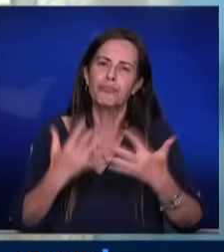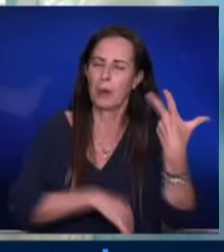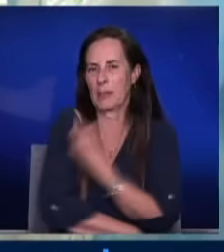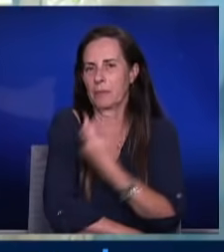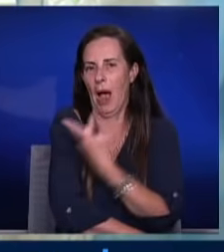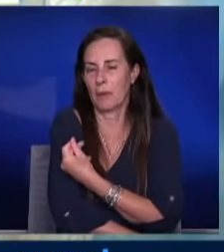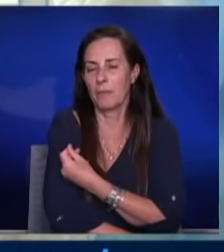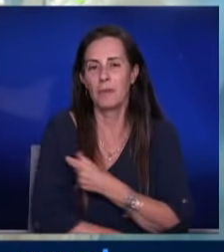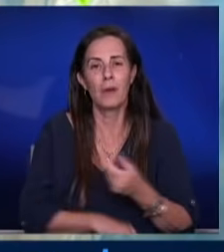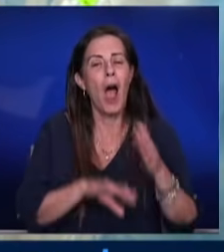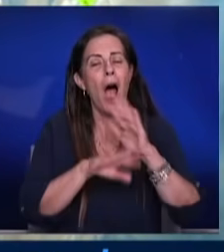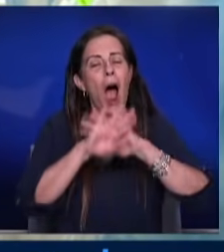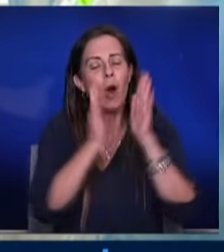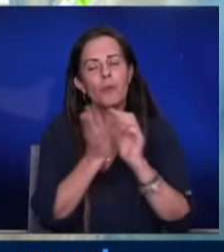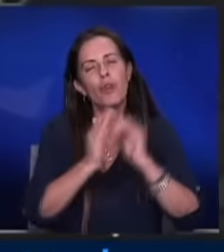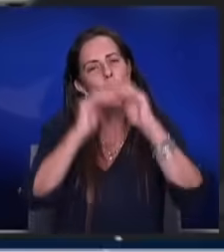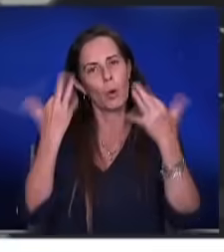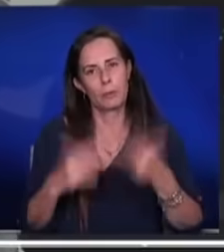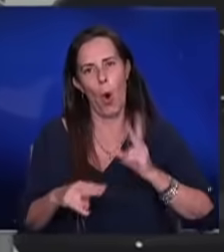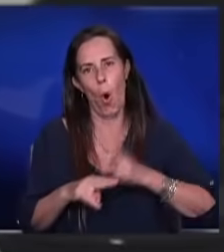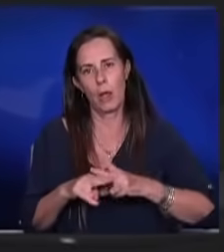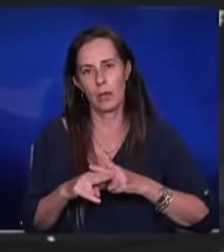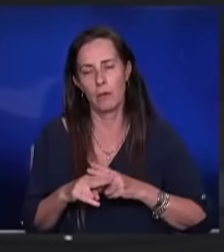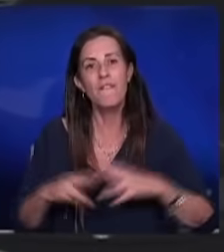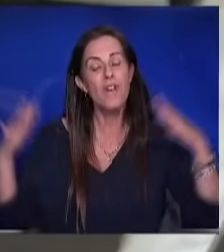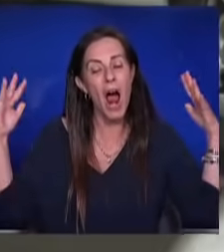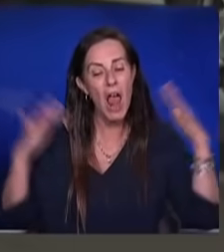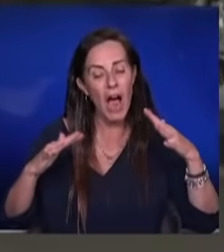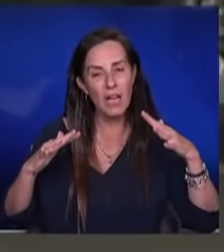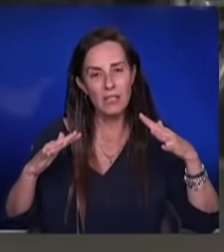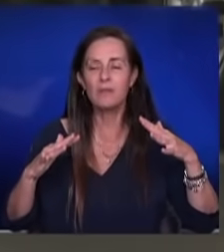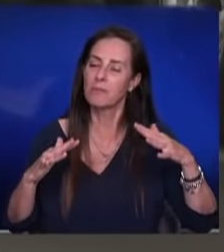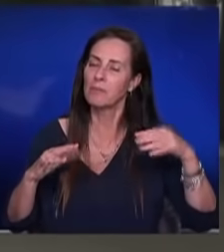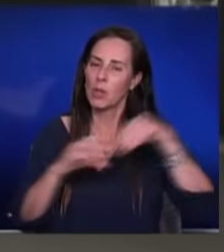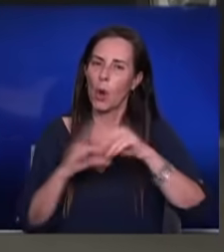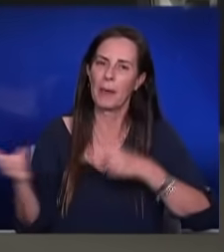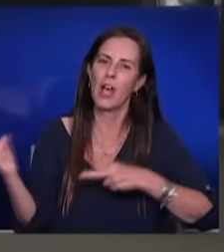הכל כדי להוריד את כמות החולים והעומסים על בתי החולים.